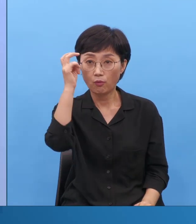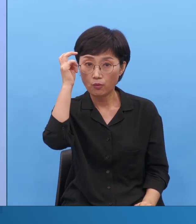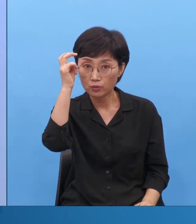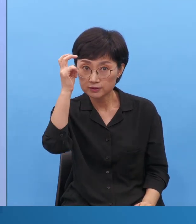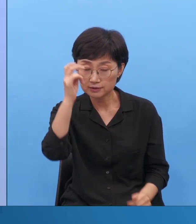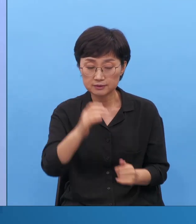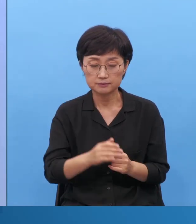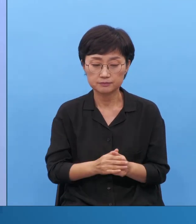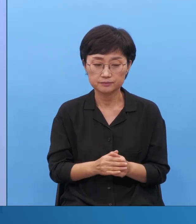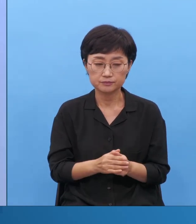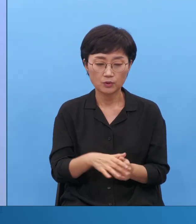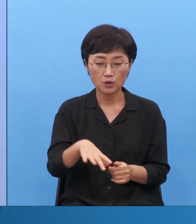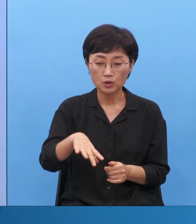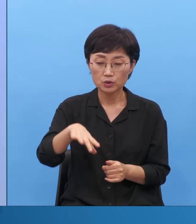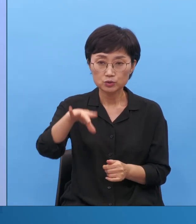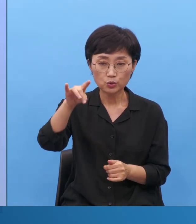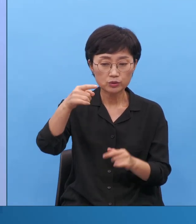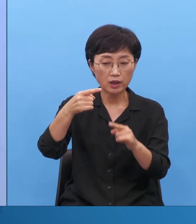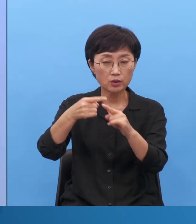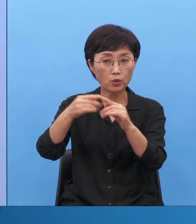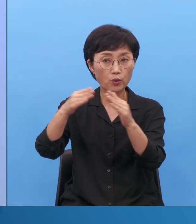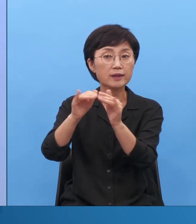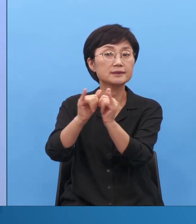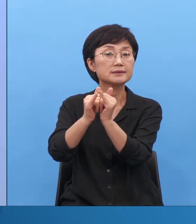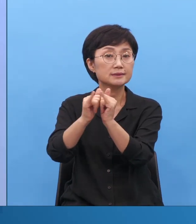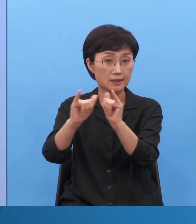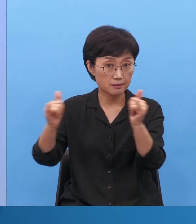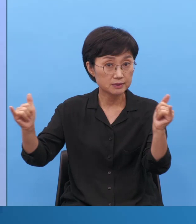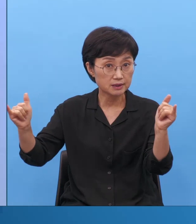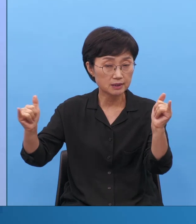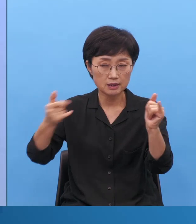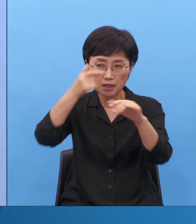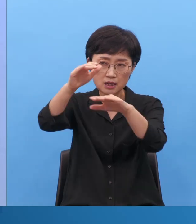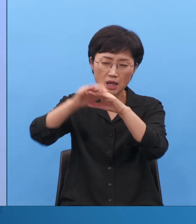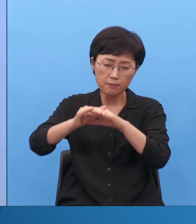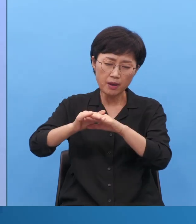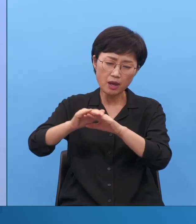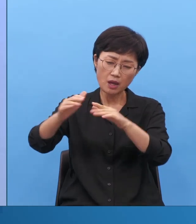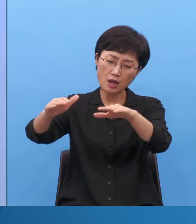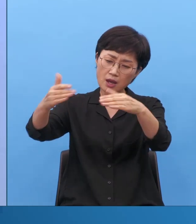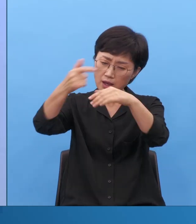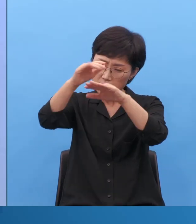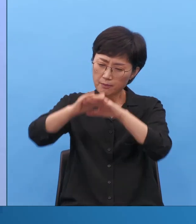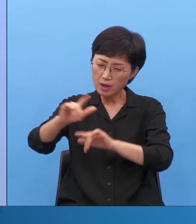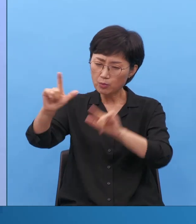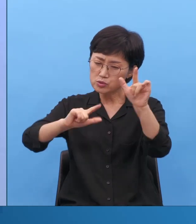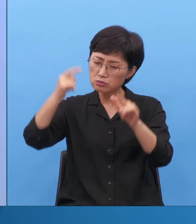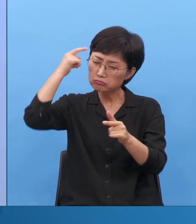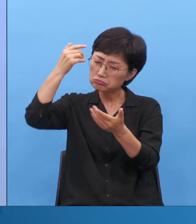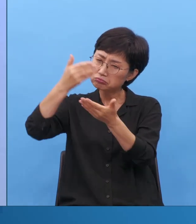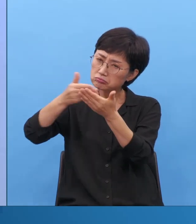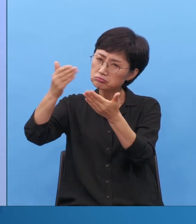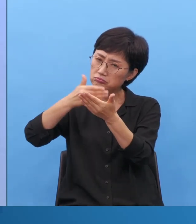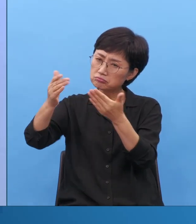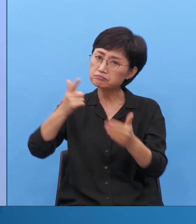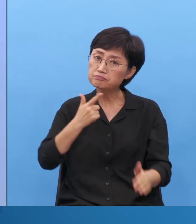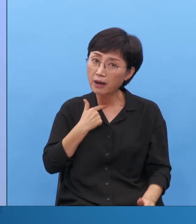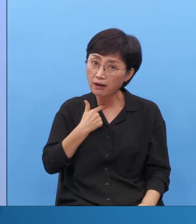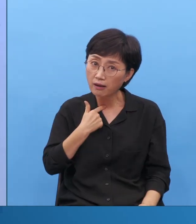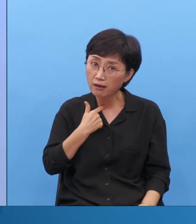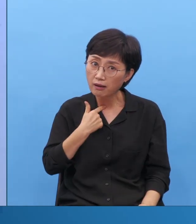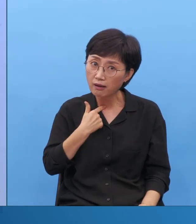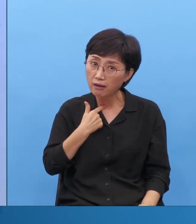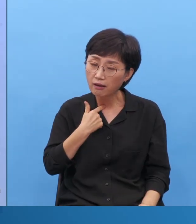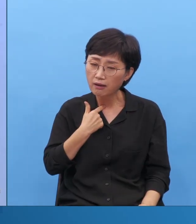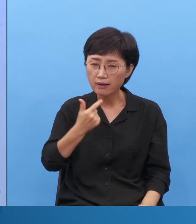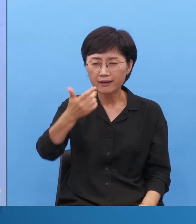초대교회 예배하는 모습을 한번 생각해 본 적 있습니까? Have you ever thought about the early church giving 초대교회. worship? The early church. 지금 우리처럼 이렇게 안